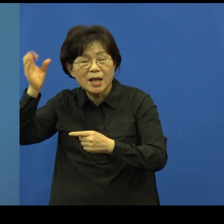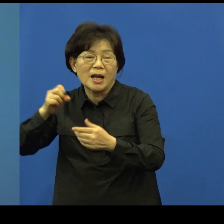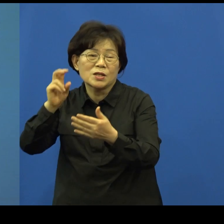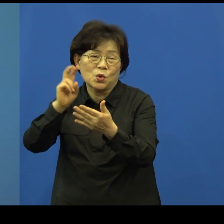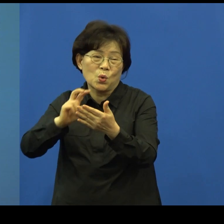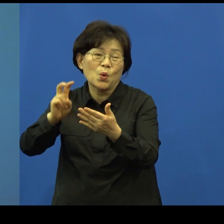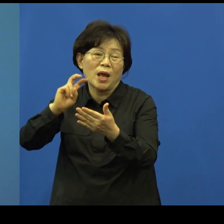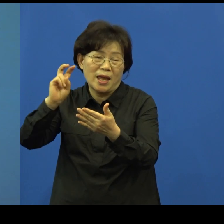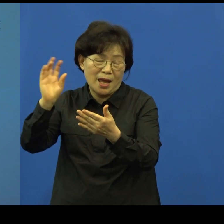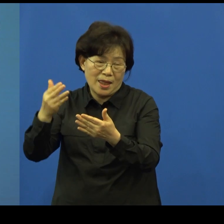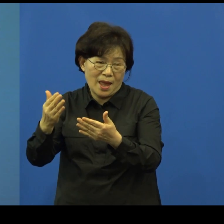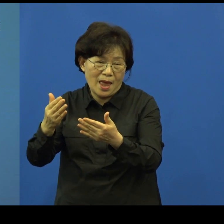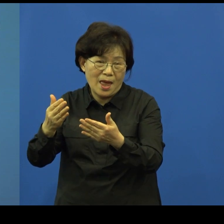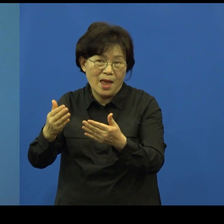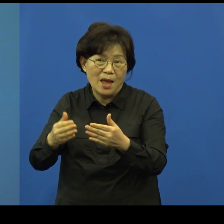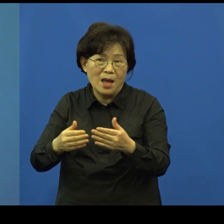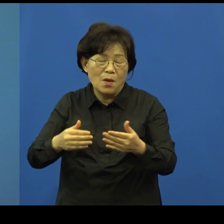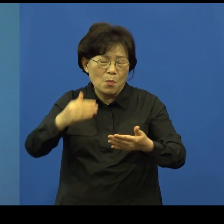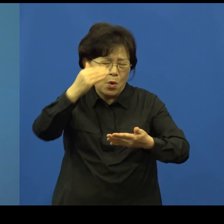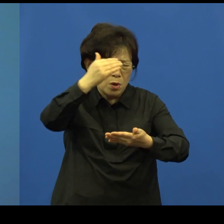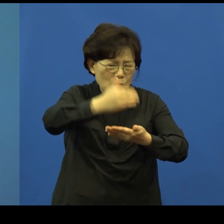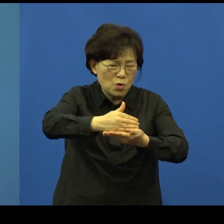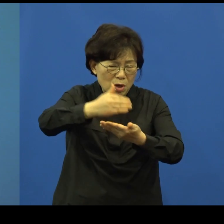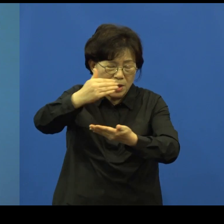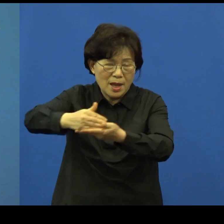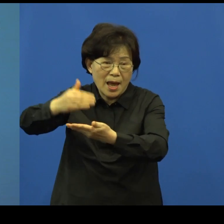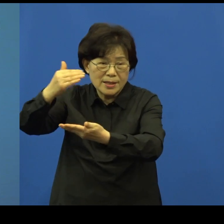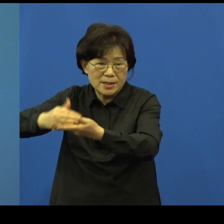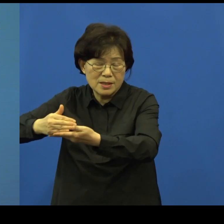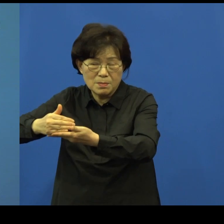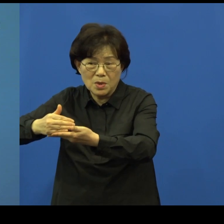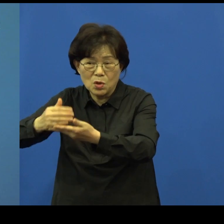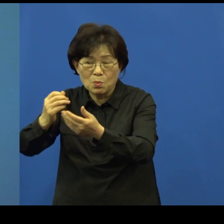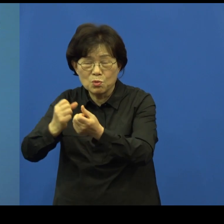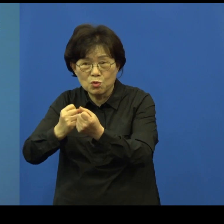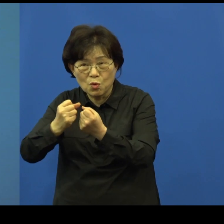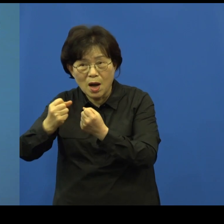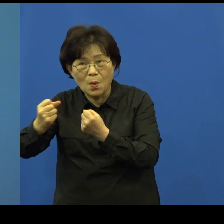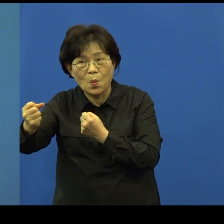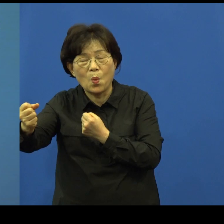그래서 여러분, 다 문이 닫혀 있는데 다 닫혔어요.